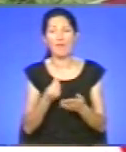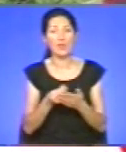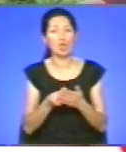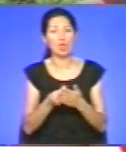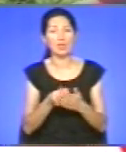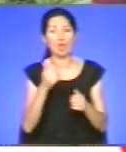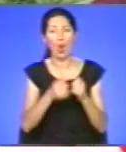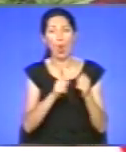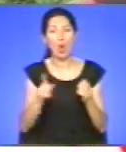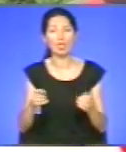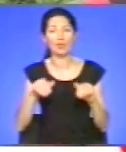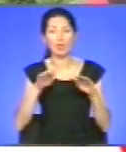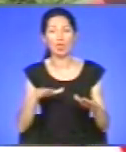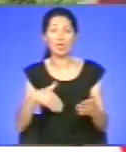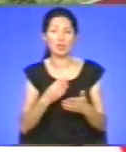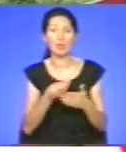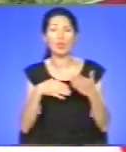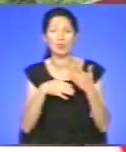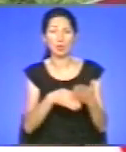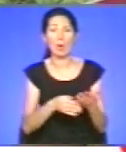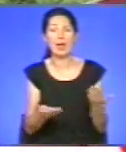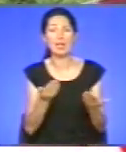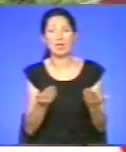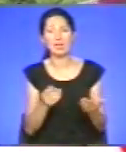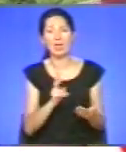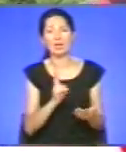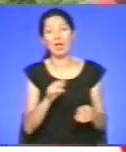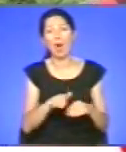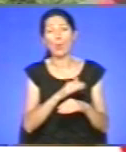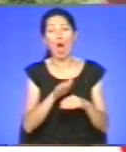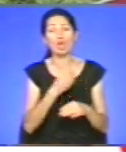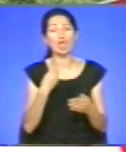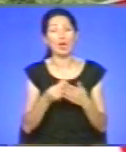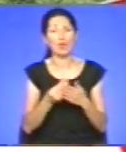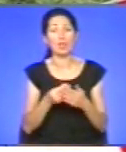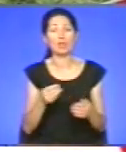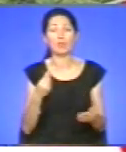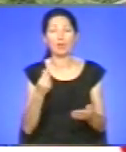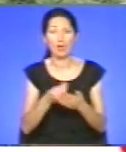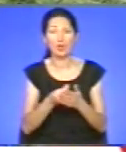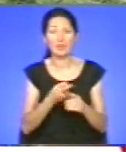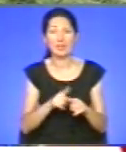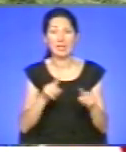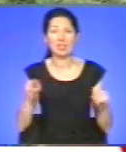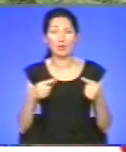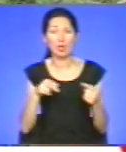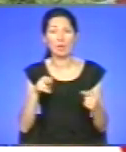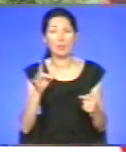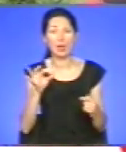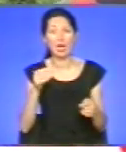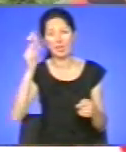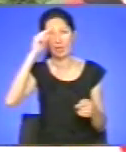вирішує своїми способами, десь з тих благодійних фондів, які створені при навчальних